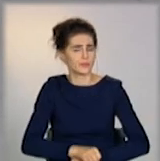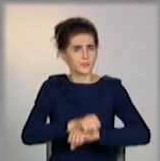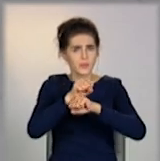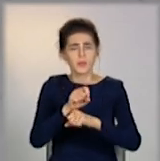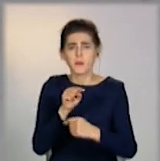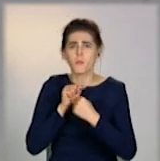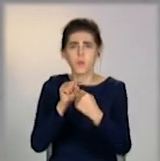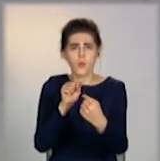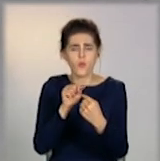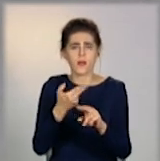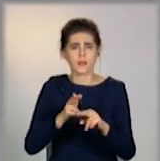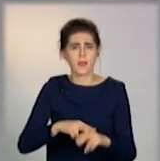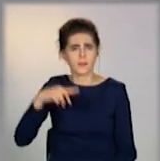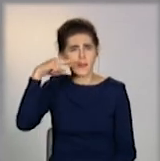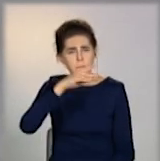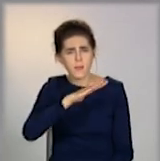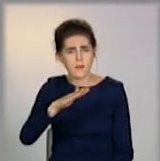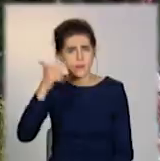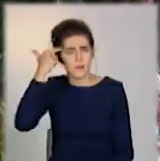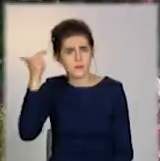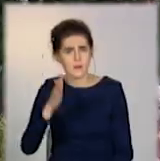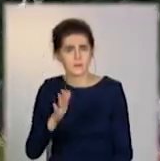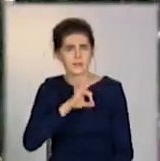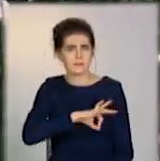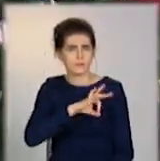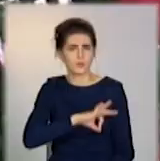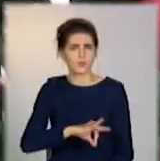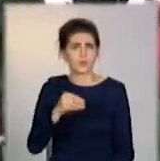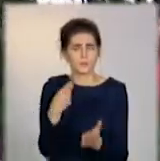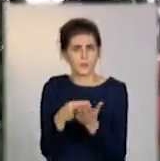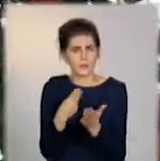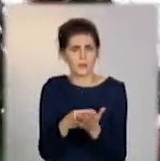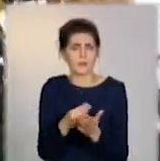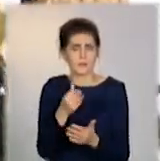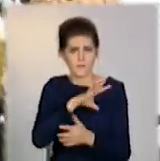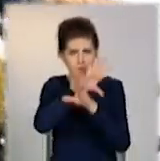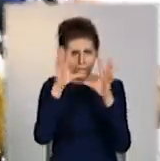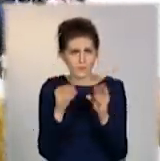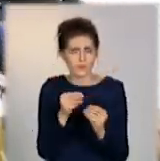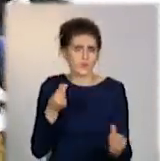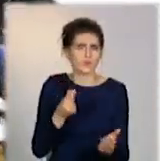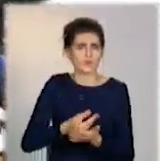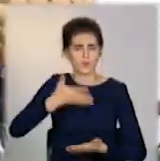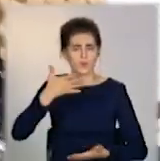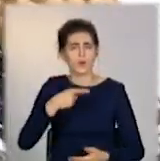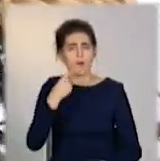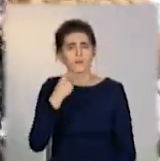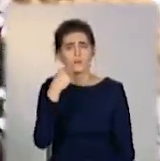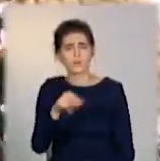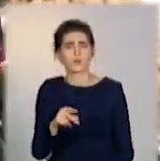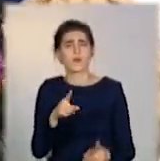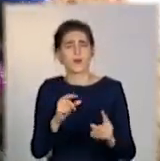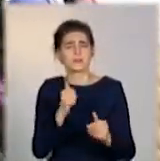проти нераціонального використання бюджетних средств. То міськраді пояснюють, стара штучна ялинка зносилася, тому її